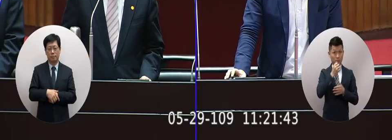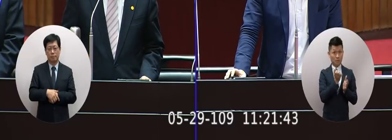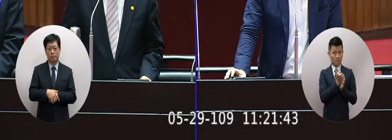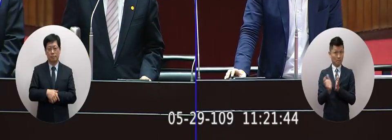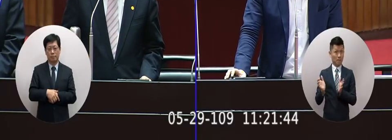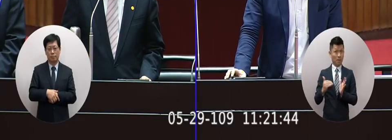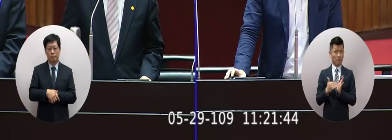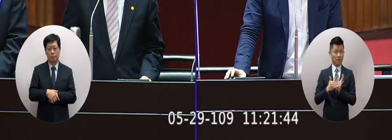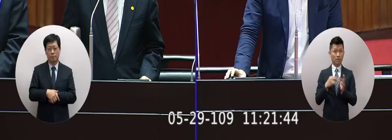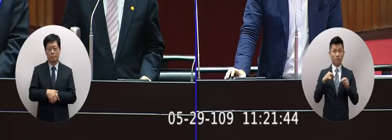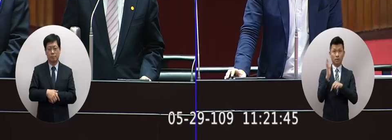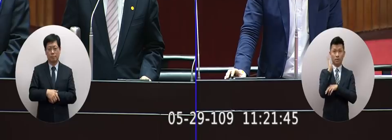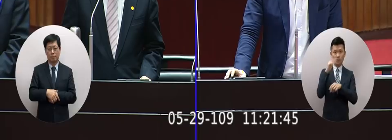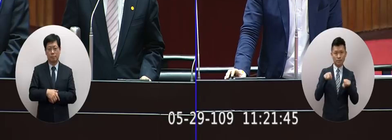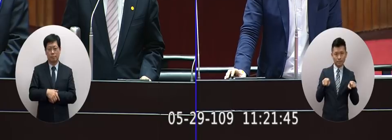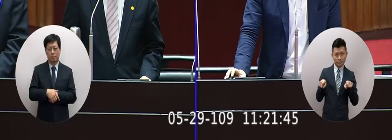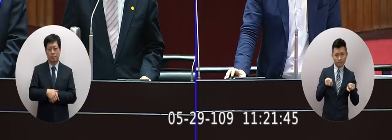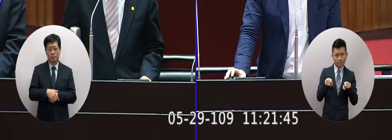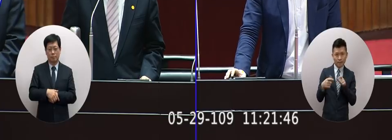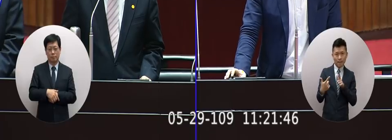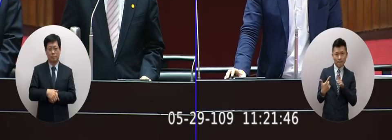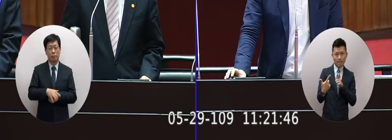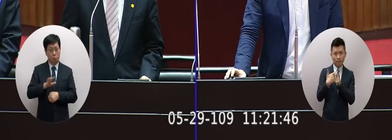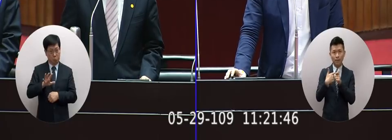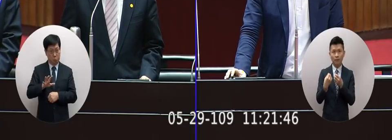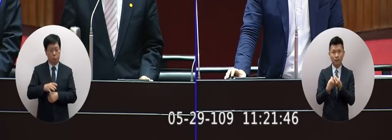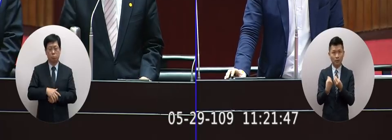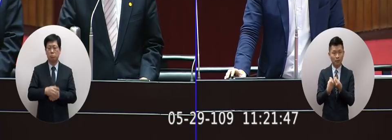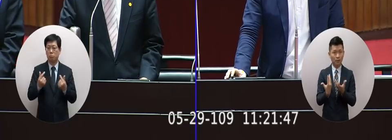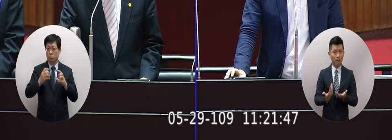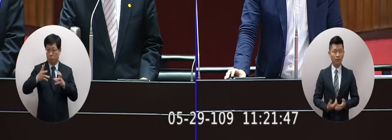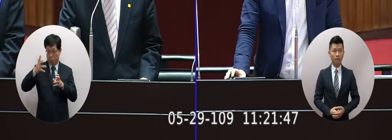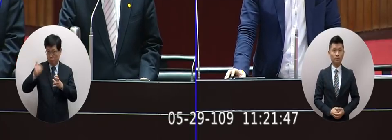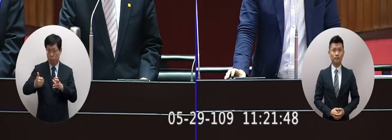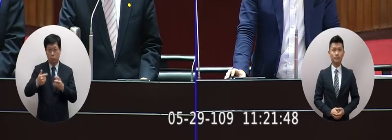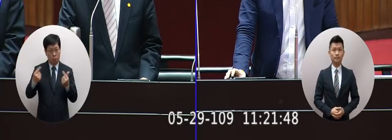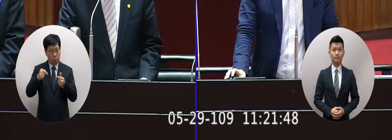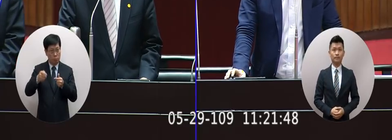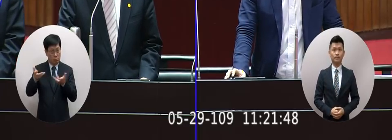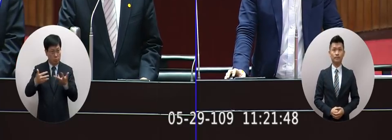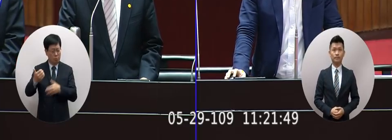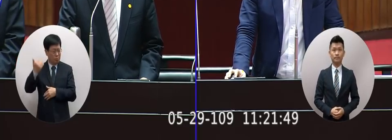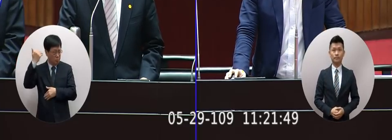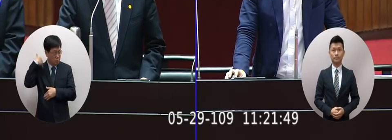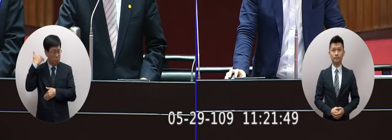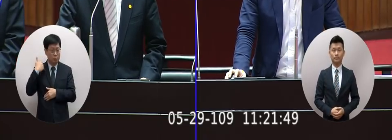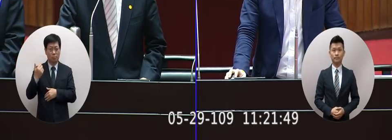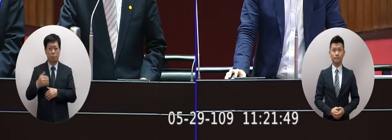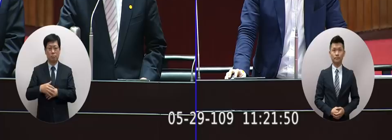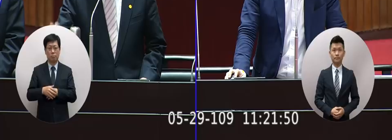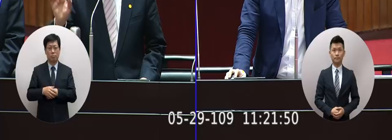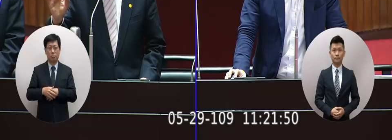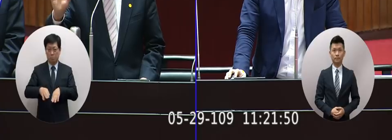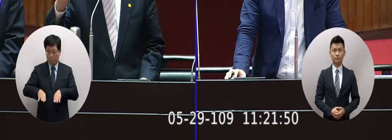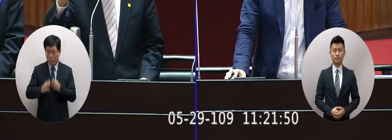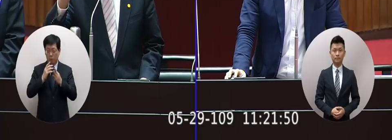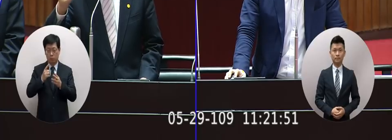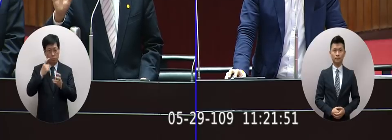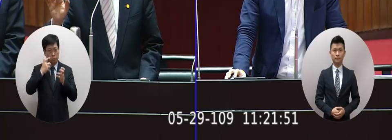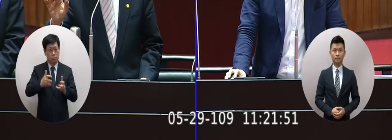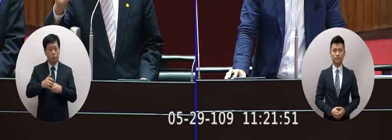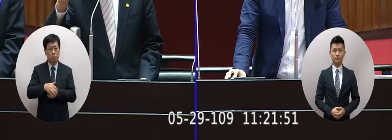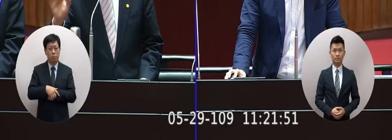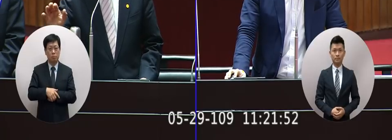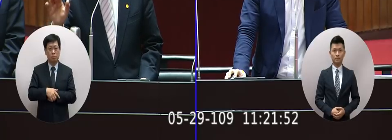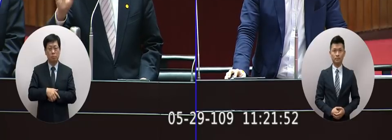咱的整体行政的策略，打算要安怎做？ 有总统。就这方面，足早就已经注意这